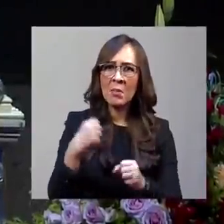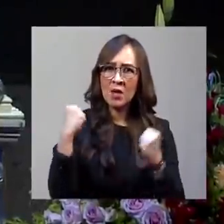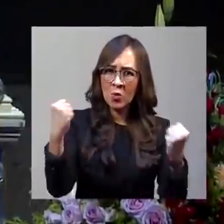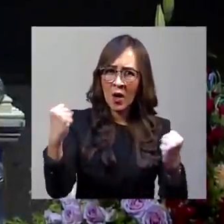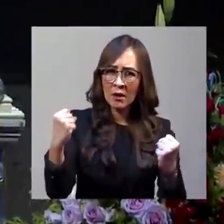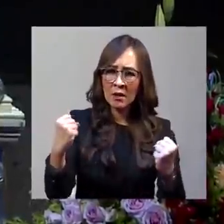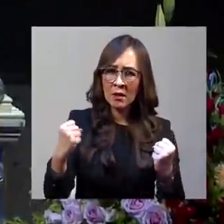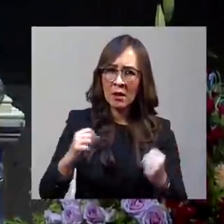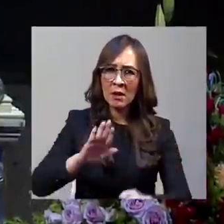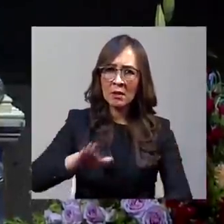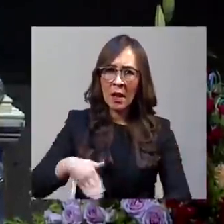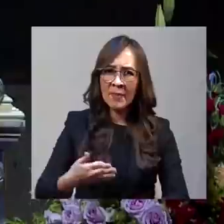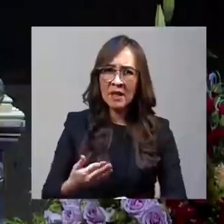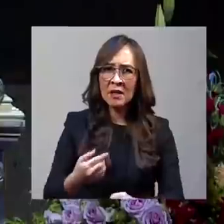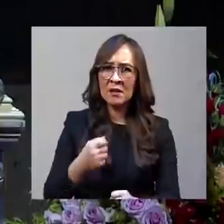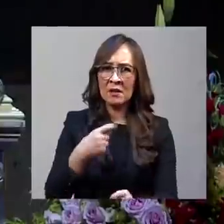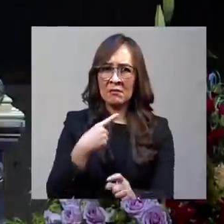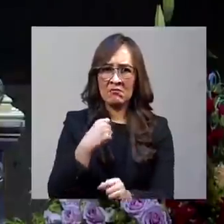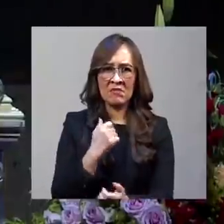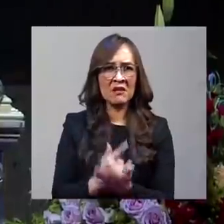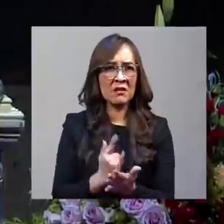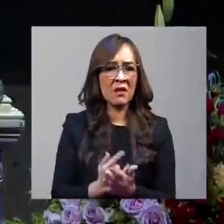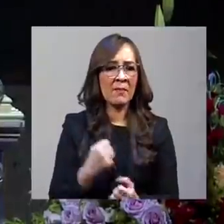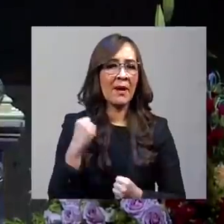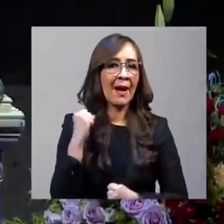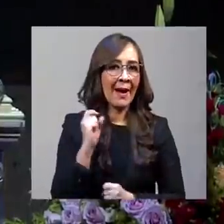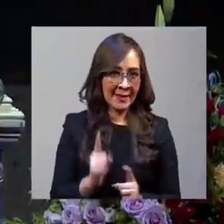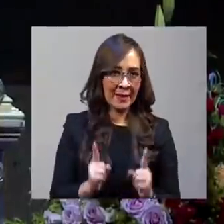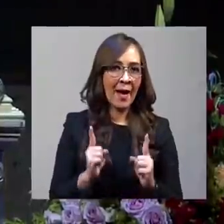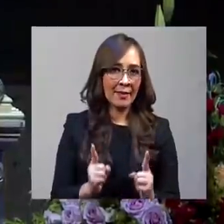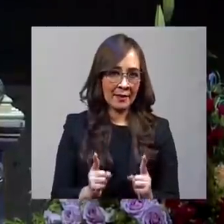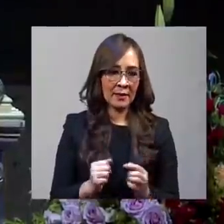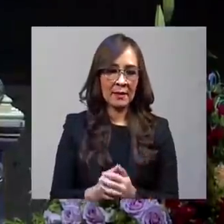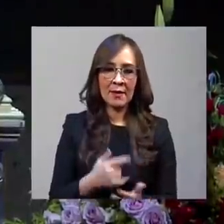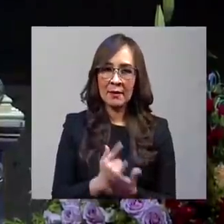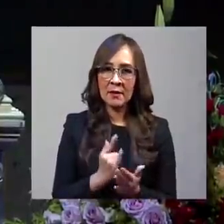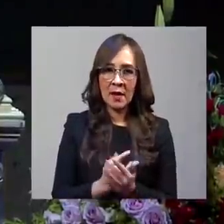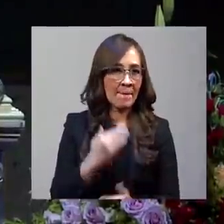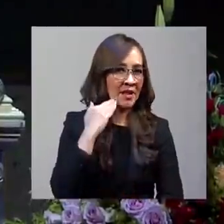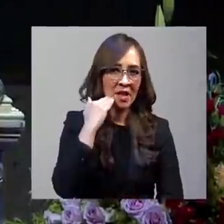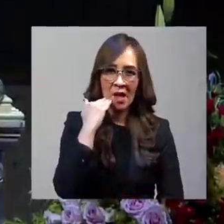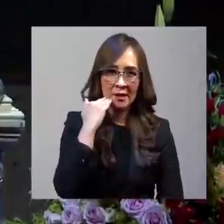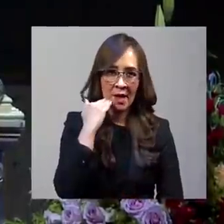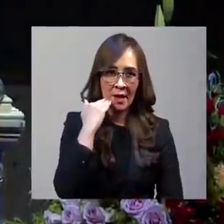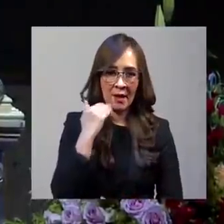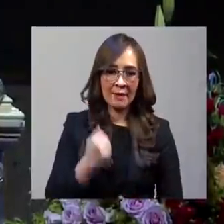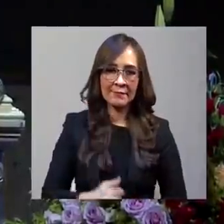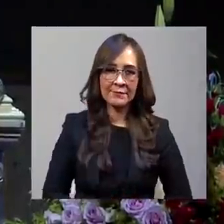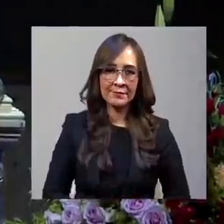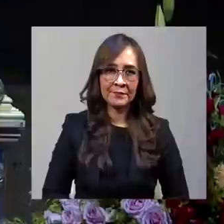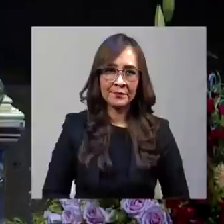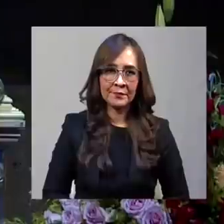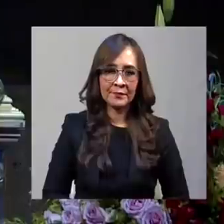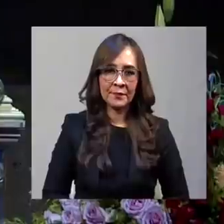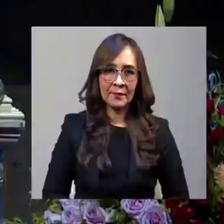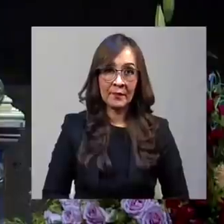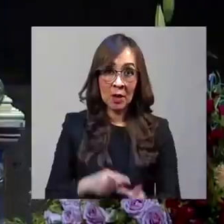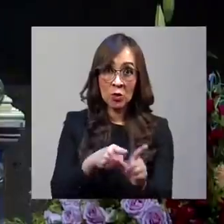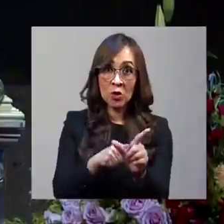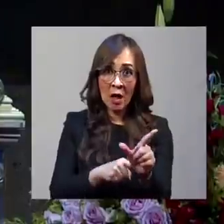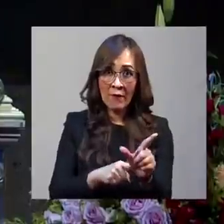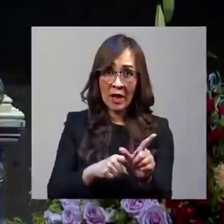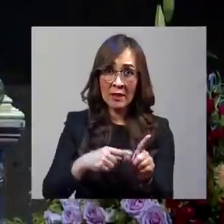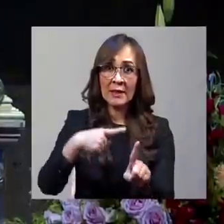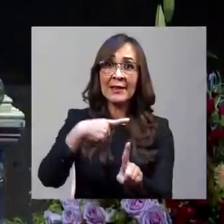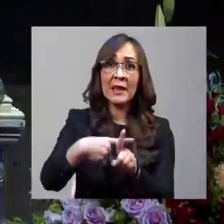Yosafat makin lama makin kuat, tapi tetap waspada. Yosafat makin lama makin kuat, tapi tetap berjaga-jaga. Yosafat makin lama